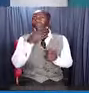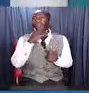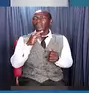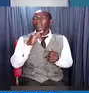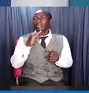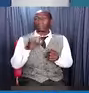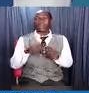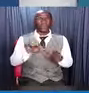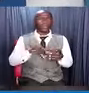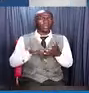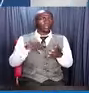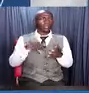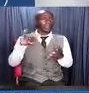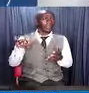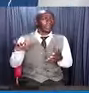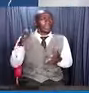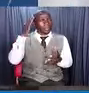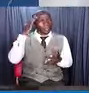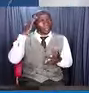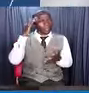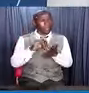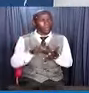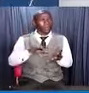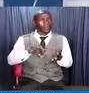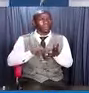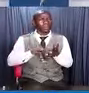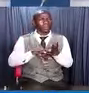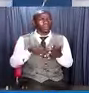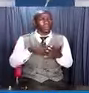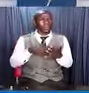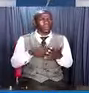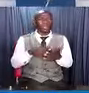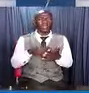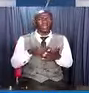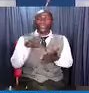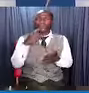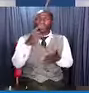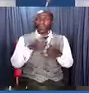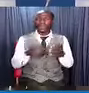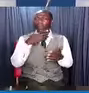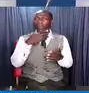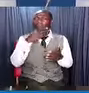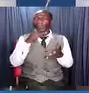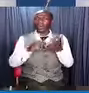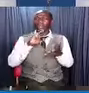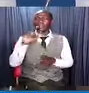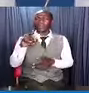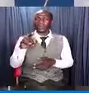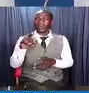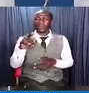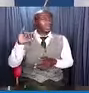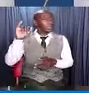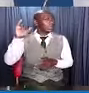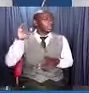hapa? Even though he's what anajua kind of a husband. Anajua mke ni mnyonge. They know that. Hata hajaposema wewe ni mume gani. Whenever she says what kind of a husband are you? Vile jamtimizia